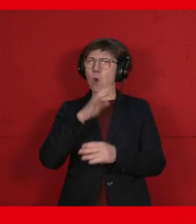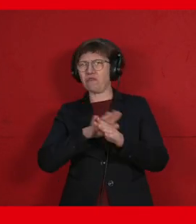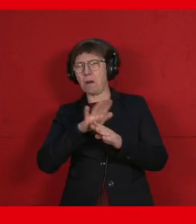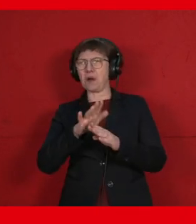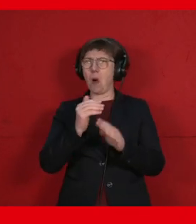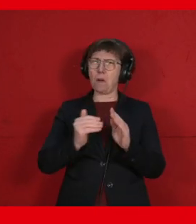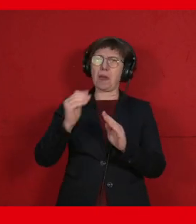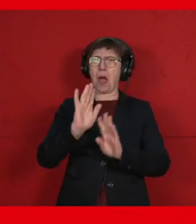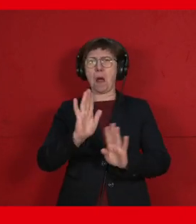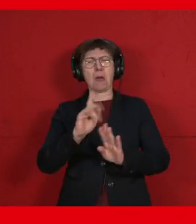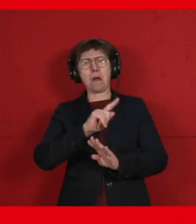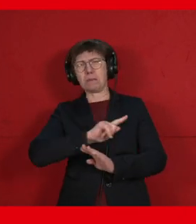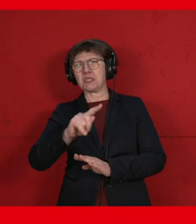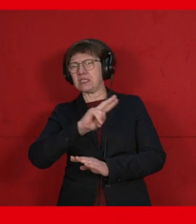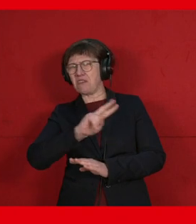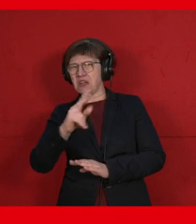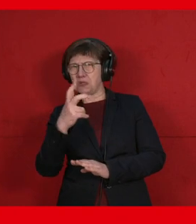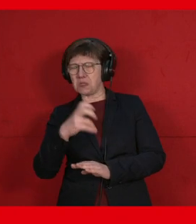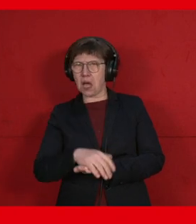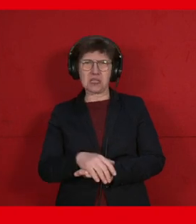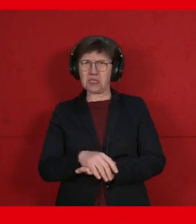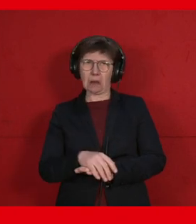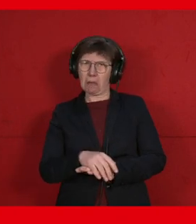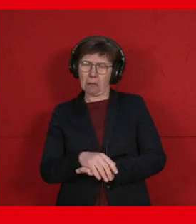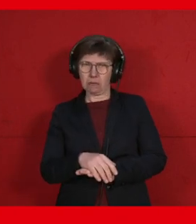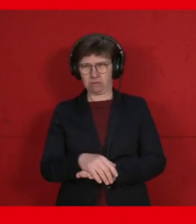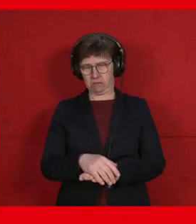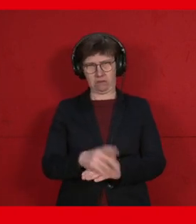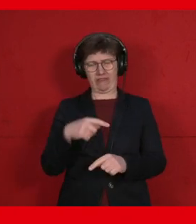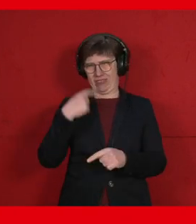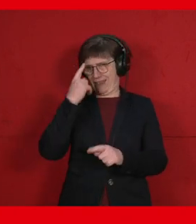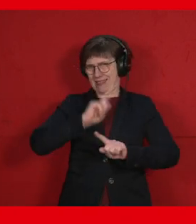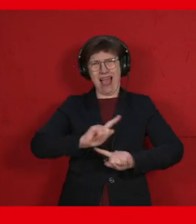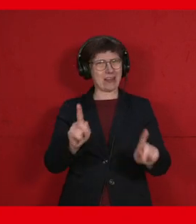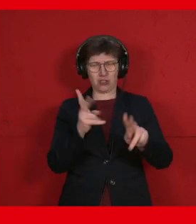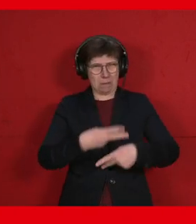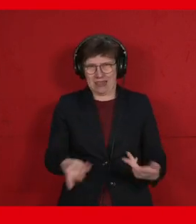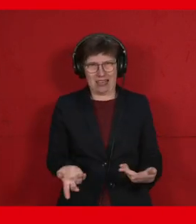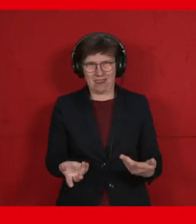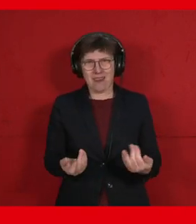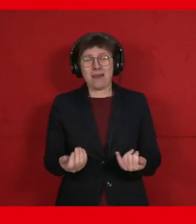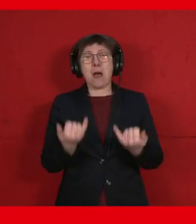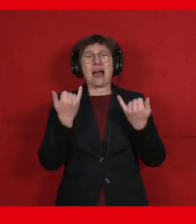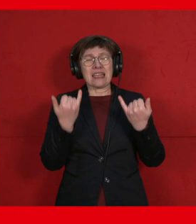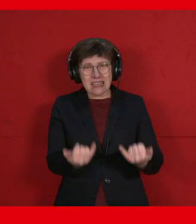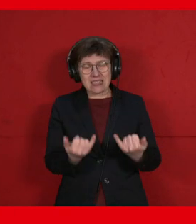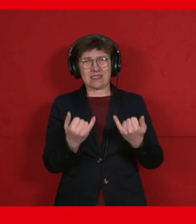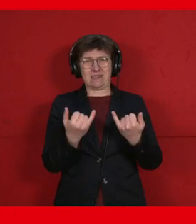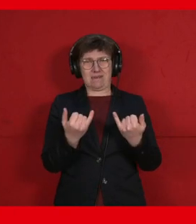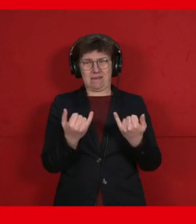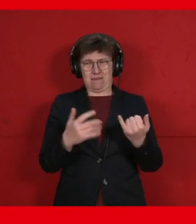der wird sich nicht erhöhen bis 2030, die teilen wir nicht. Nun ist es aber so, auch wenn